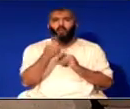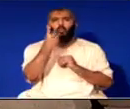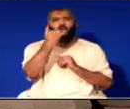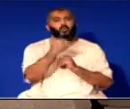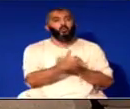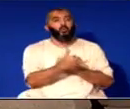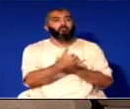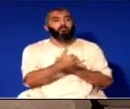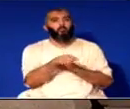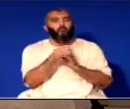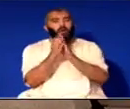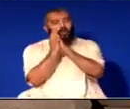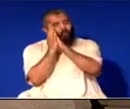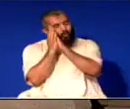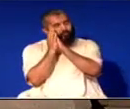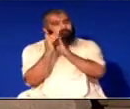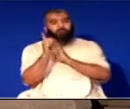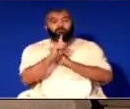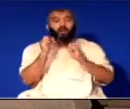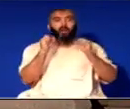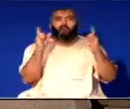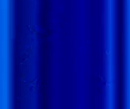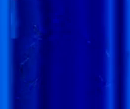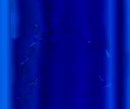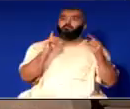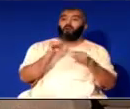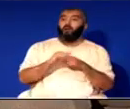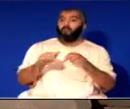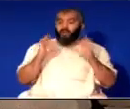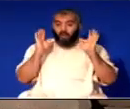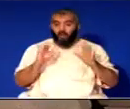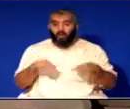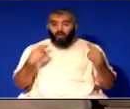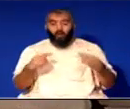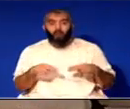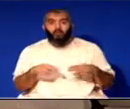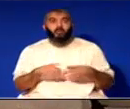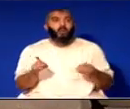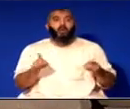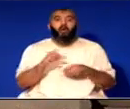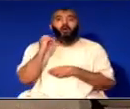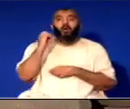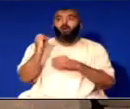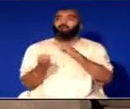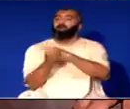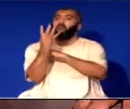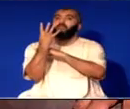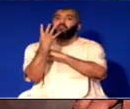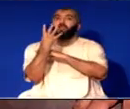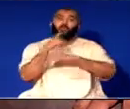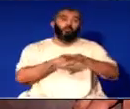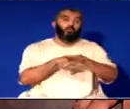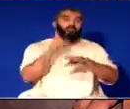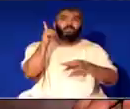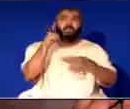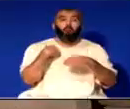يعني. نعم. ما صليت لا قيام الليل لا الصبح والفجر في وقته. تقول لك شن دير؟